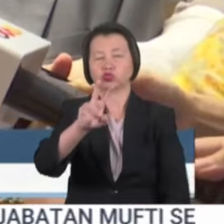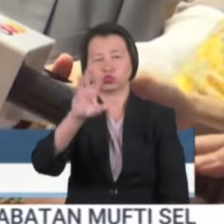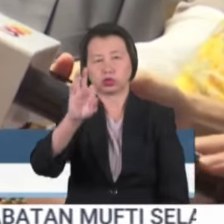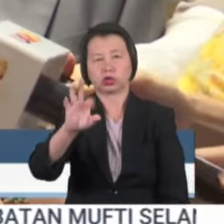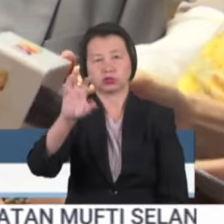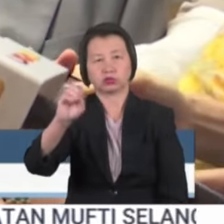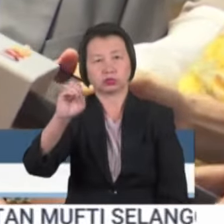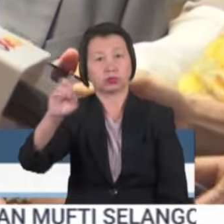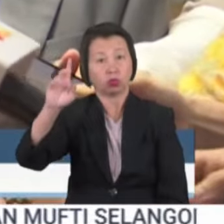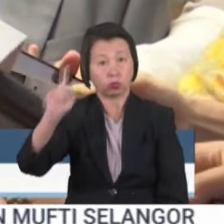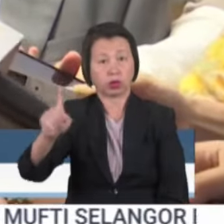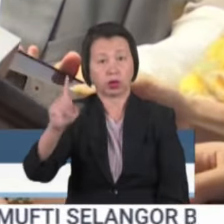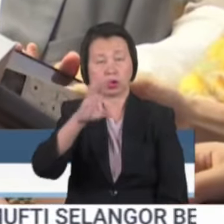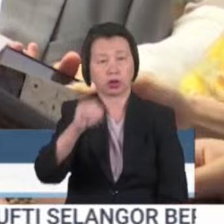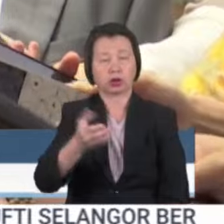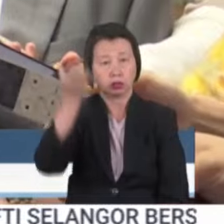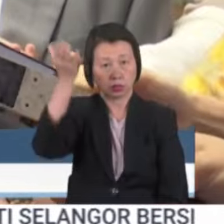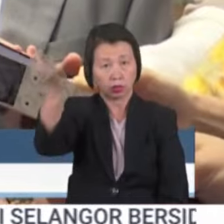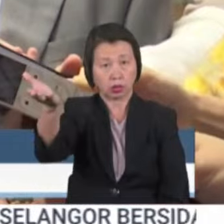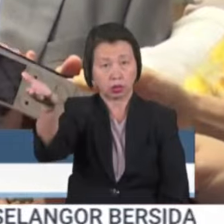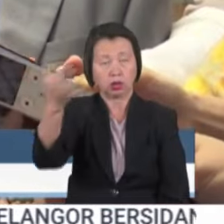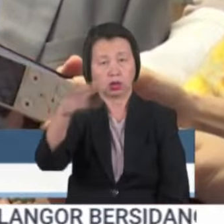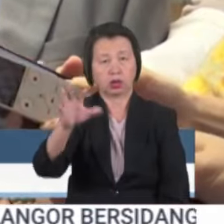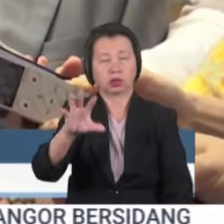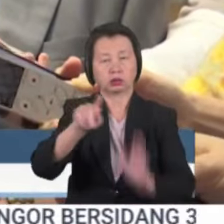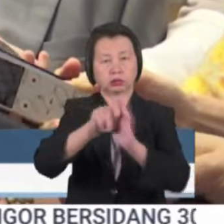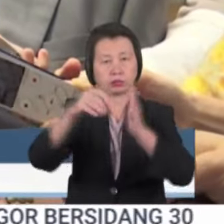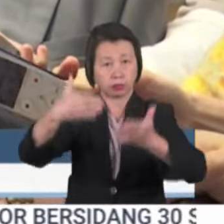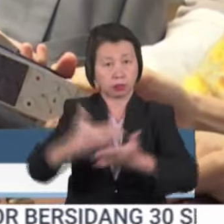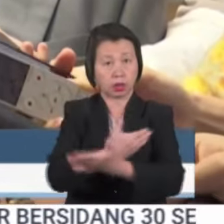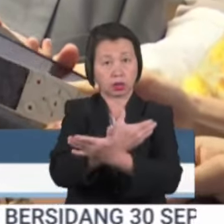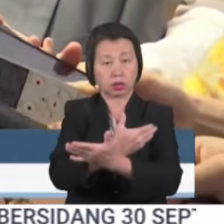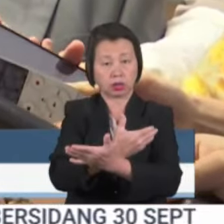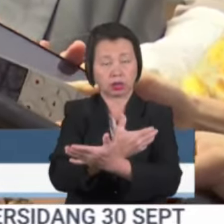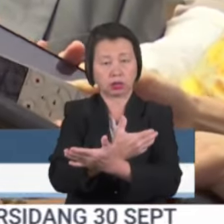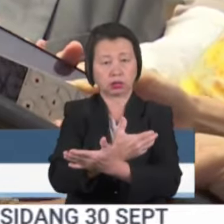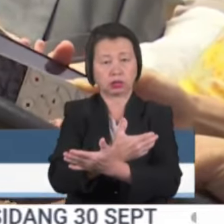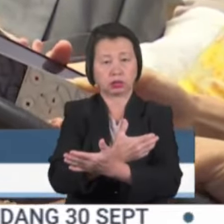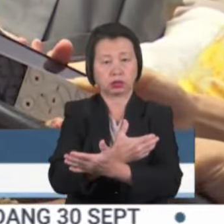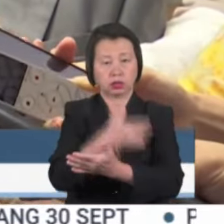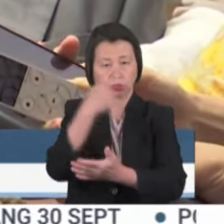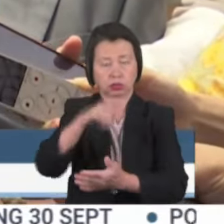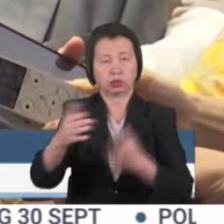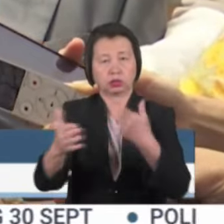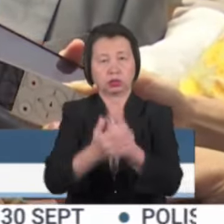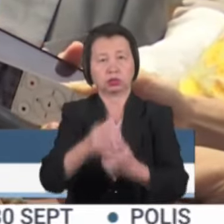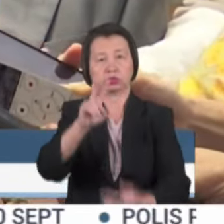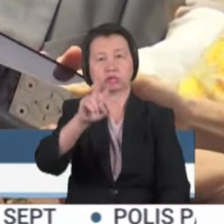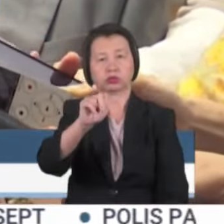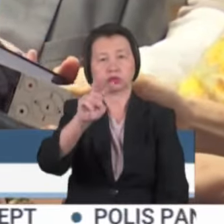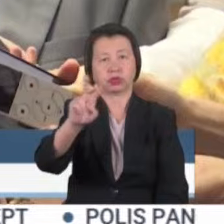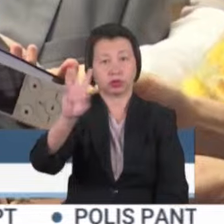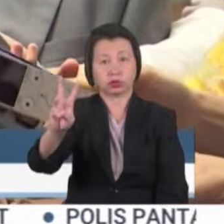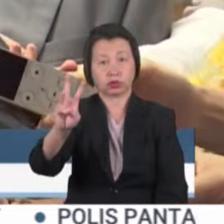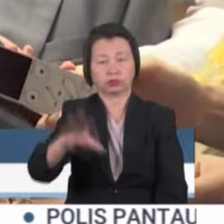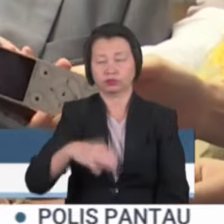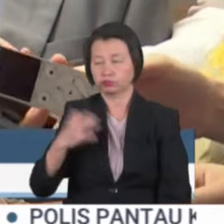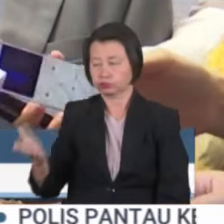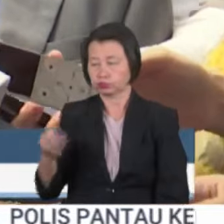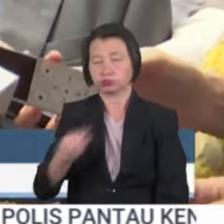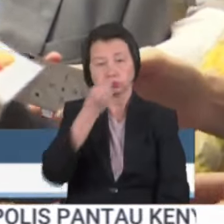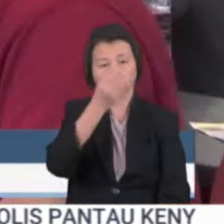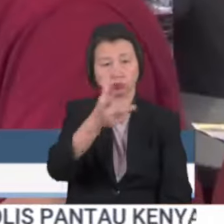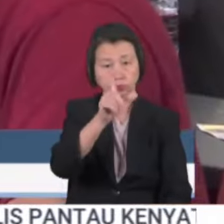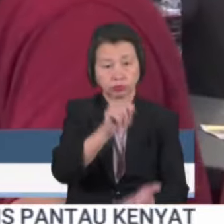29001 whenever they submit all the application or renewal to the ministry in 2026. Beliau memberitahu pemberita